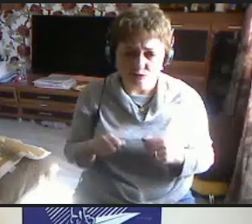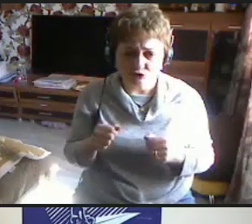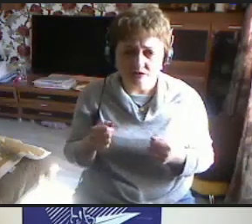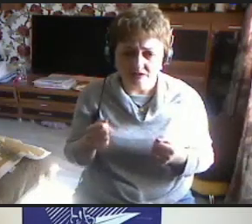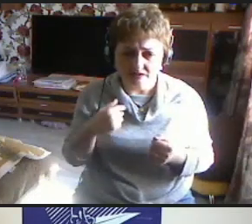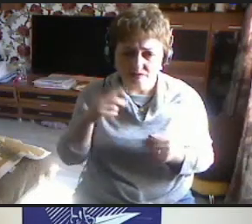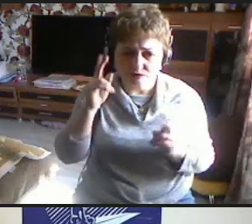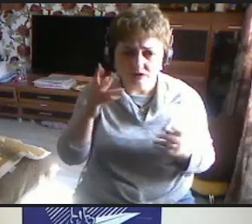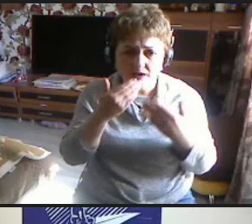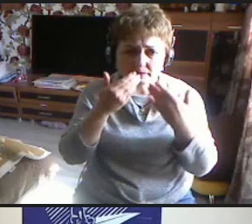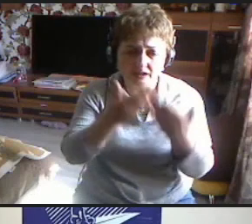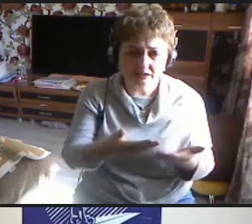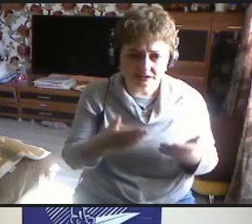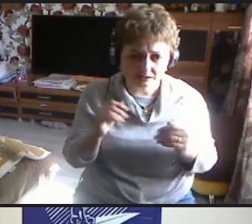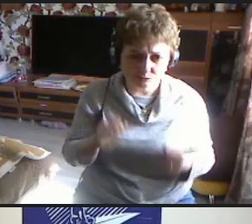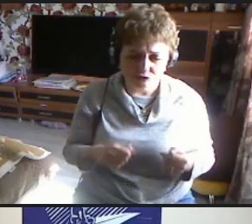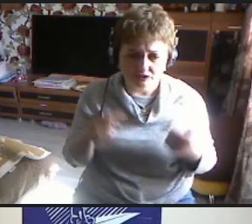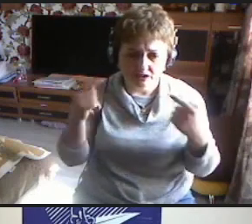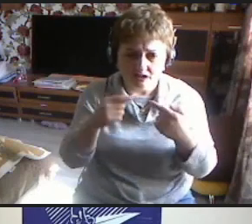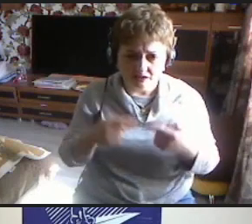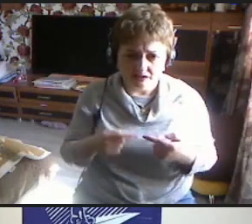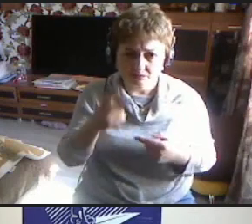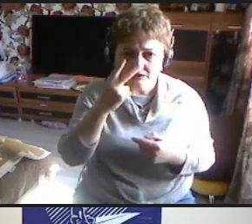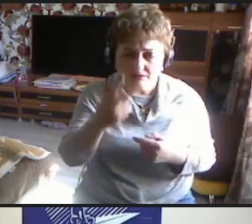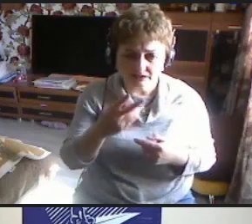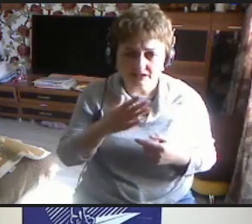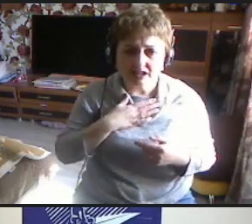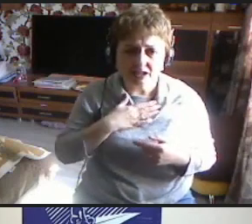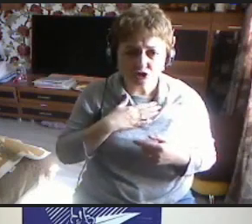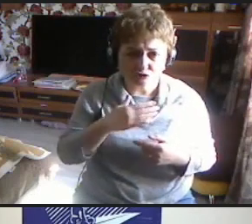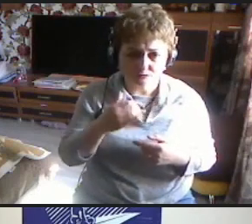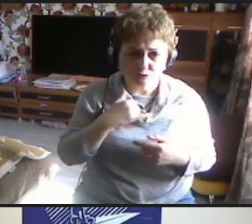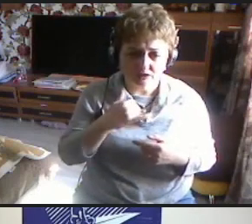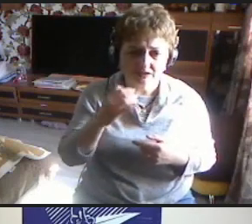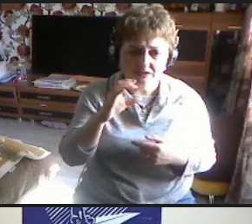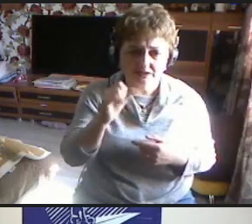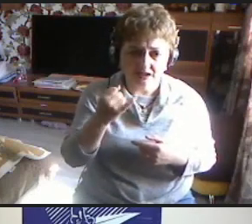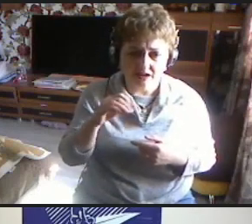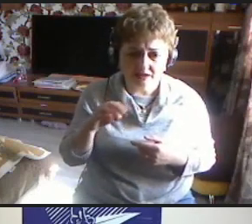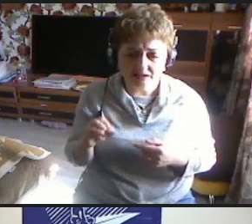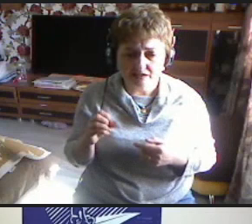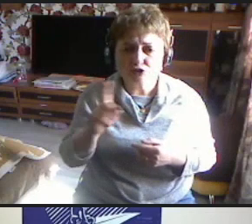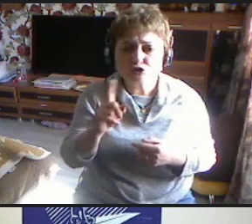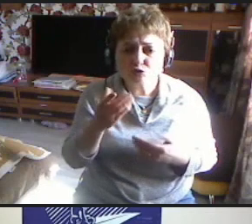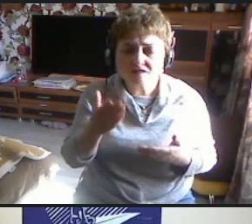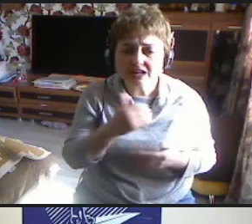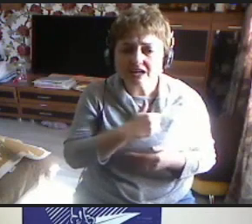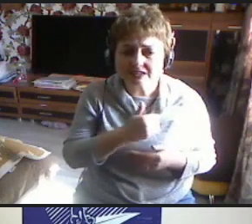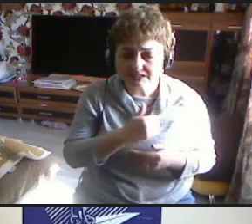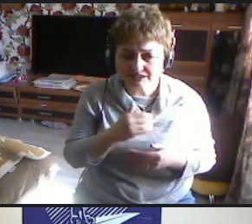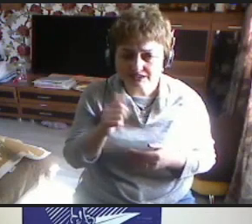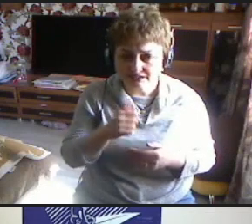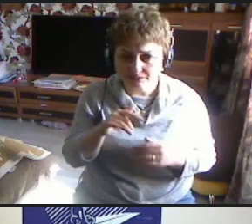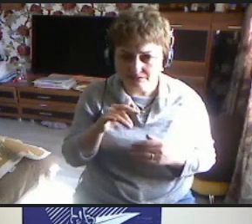обратиться конкретно, ну, посмотрите на нашем сайте, смотря что вы хотите, как бы, узнать. Если